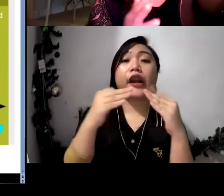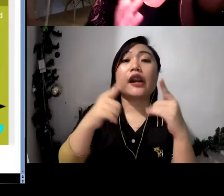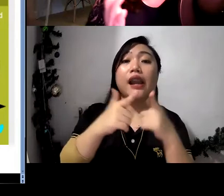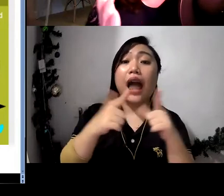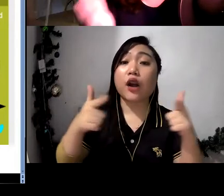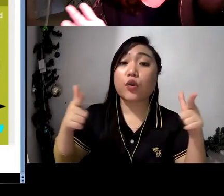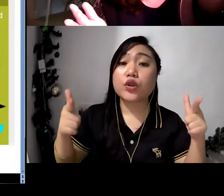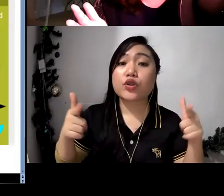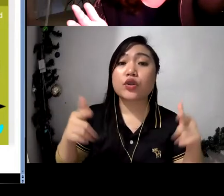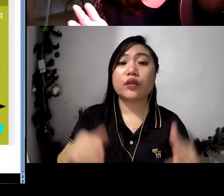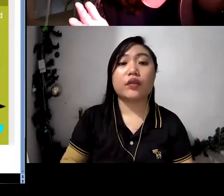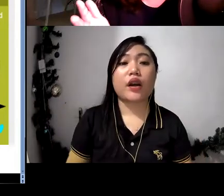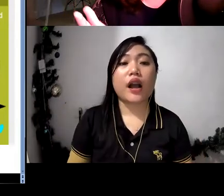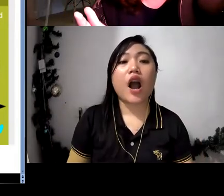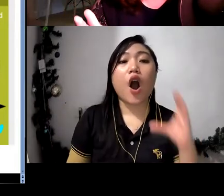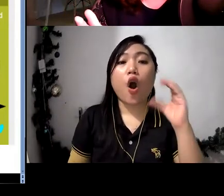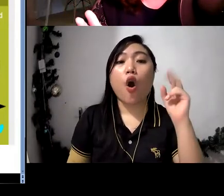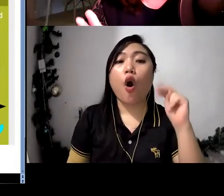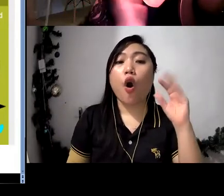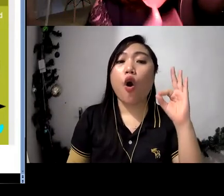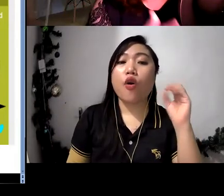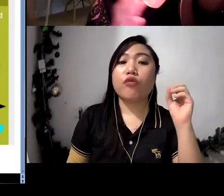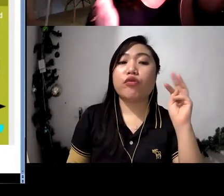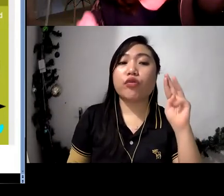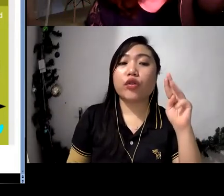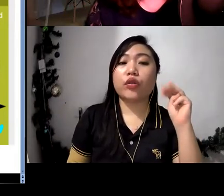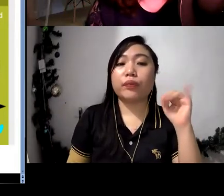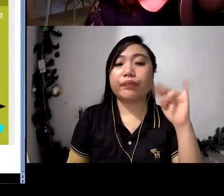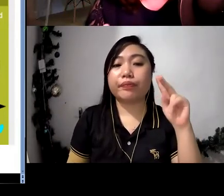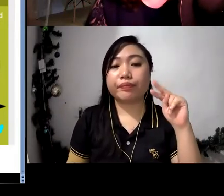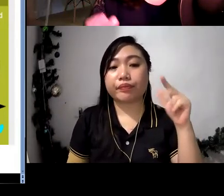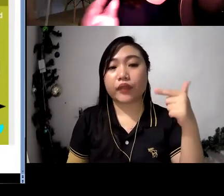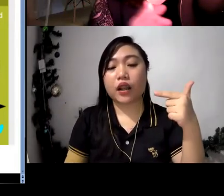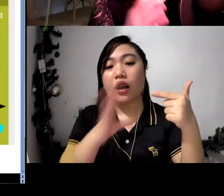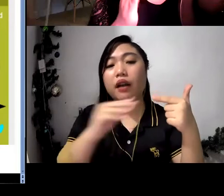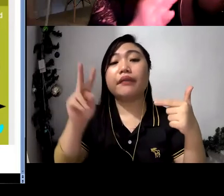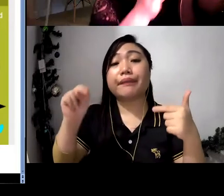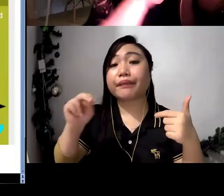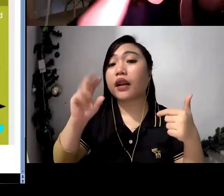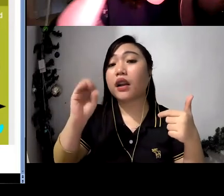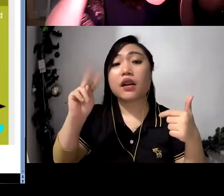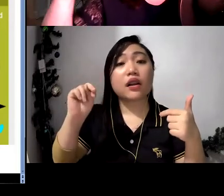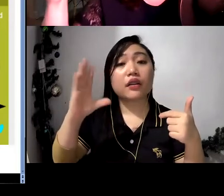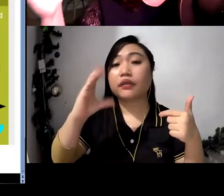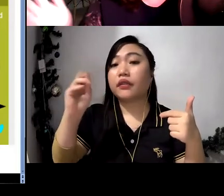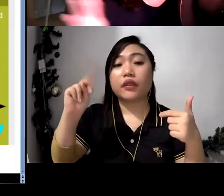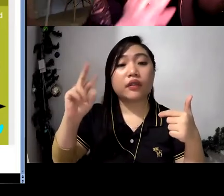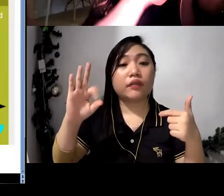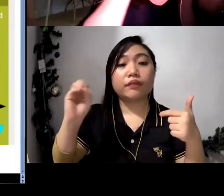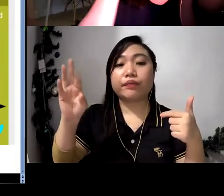saka gender non-conforming, as again saying ng feminine at saka masculine, no. Kasi parang we're breaking the